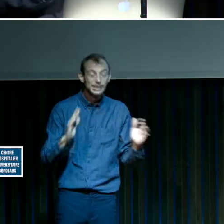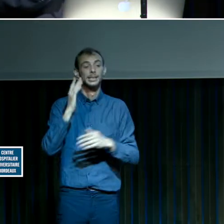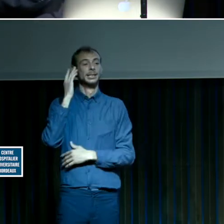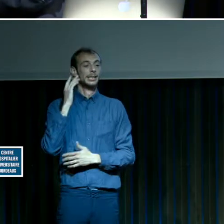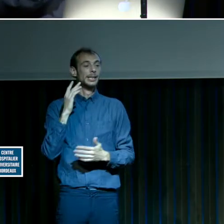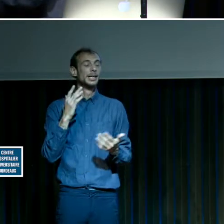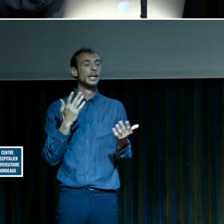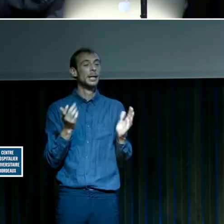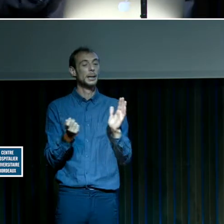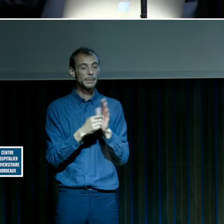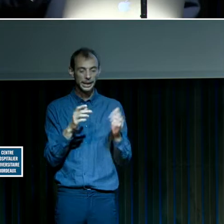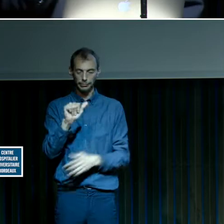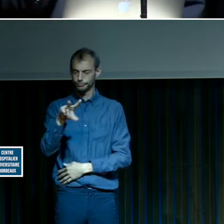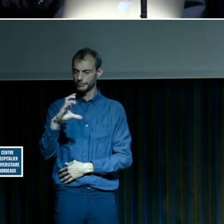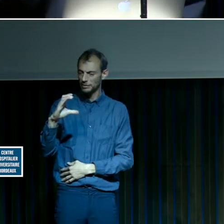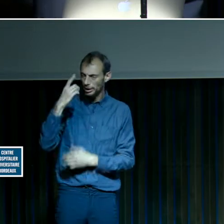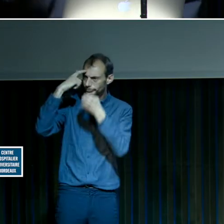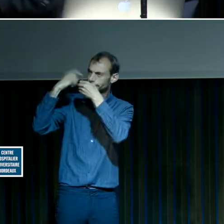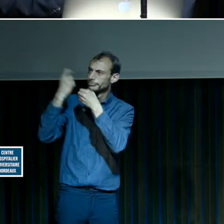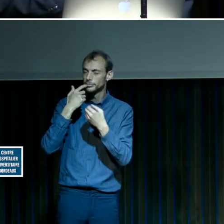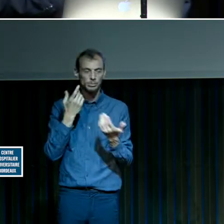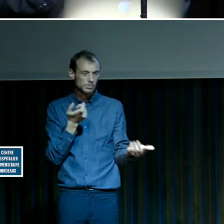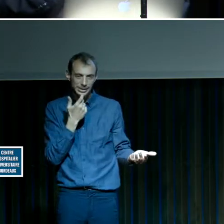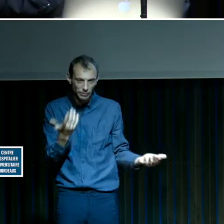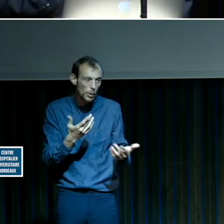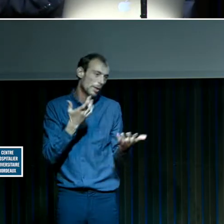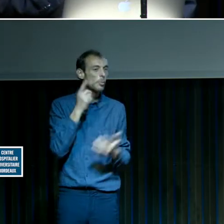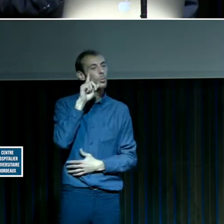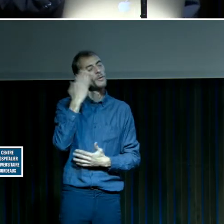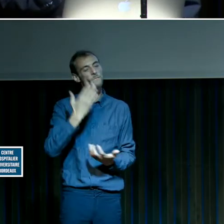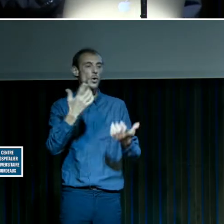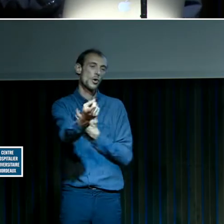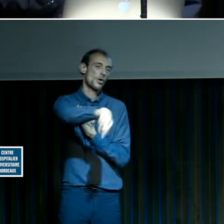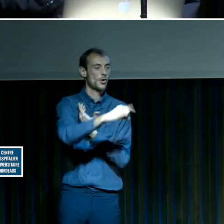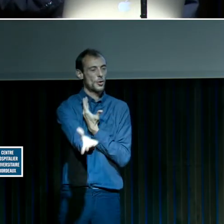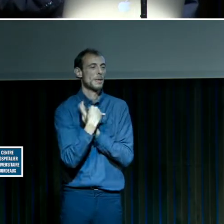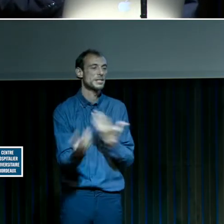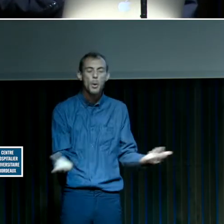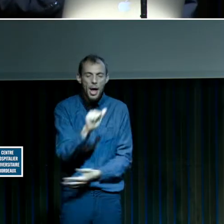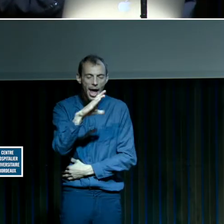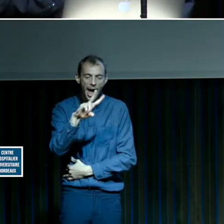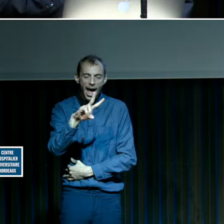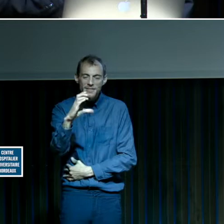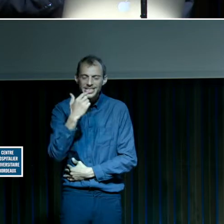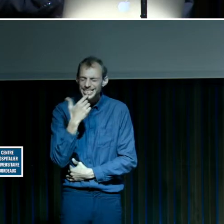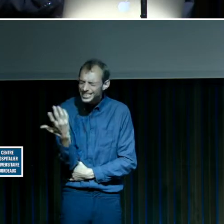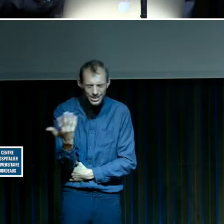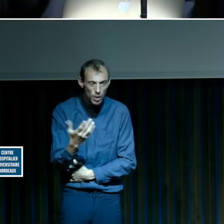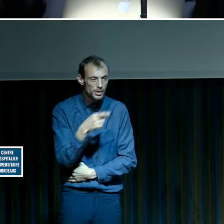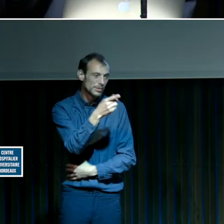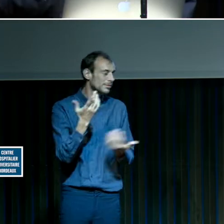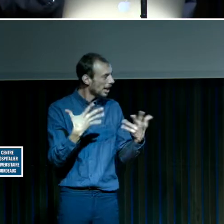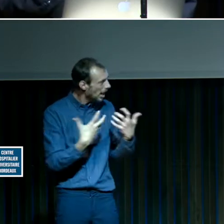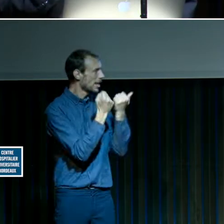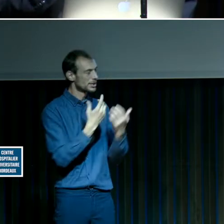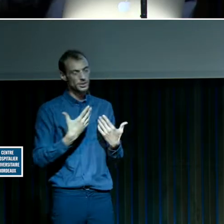quand on dit AVC, qu'est-ce que ça veut dire pour vous? Parce que je vais quand même vous faire participer un petit peu. AVC, c'est quoi? Alors,